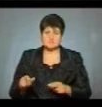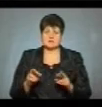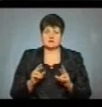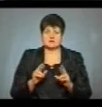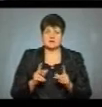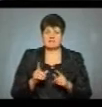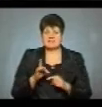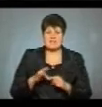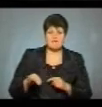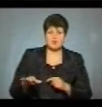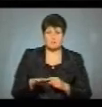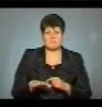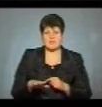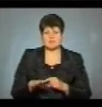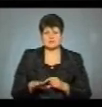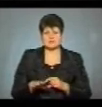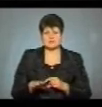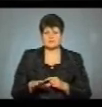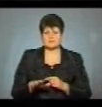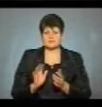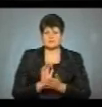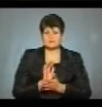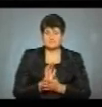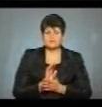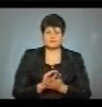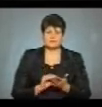в європейських періодичних виданнях,